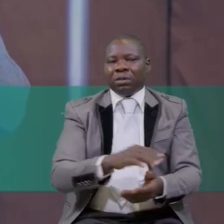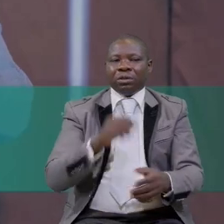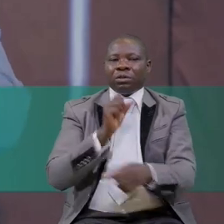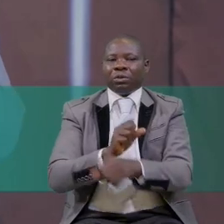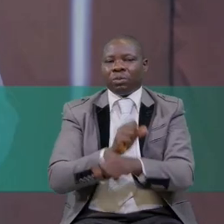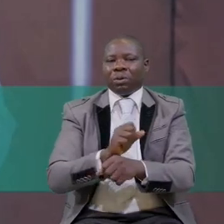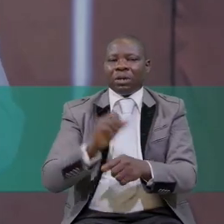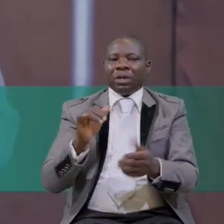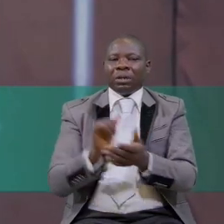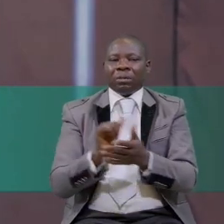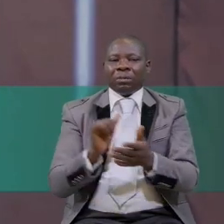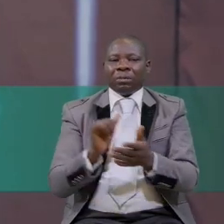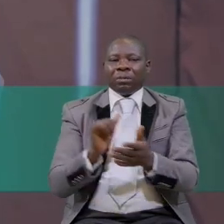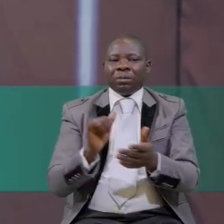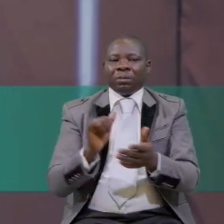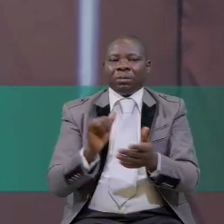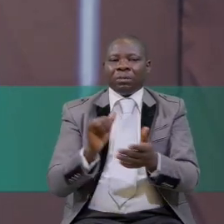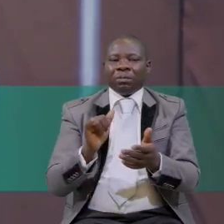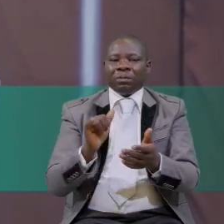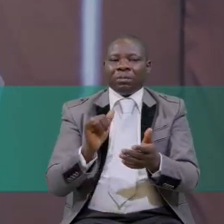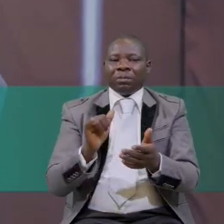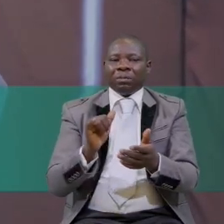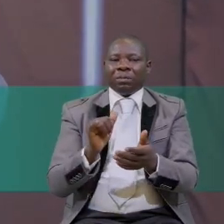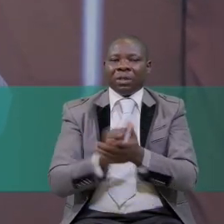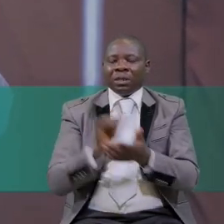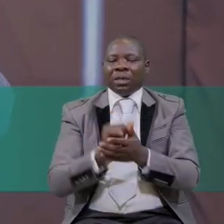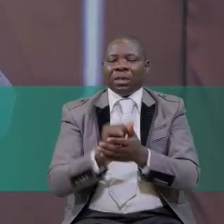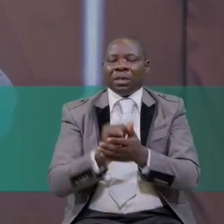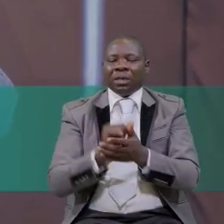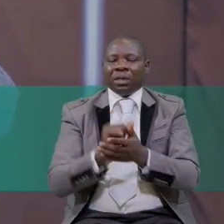opère toutes ces choses, les distribuant